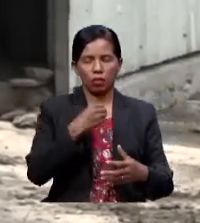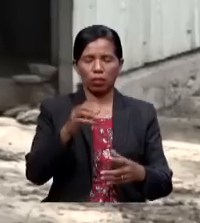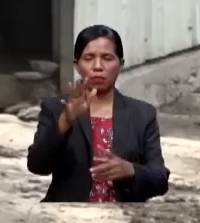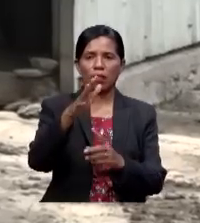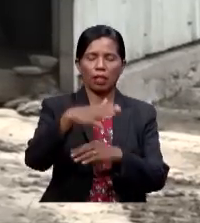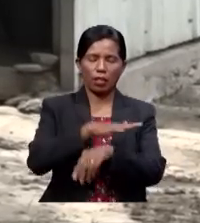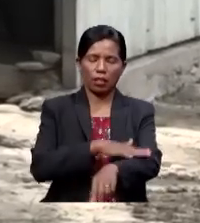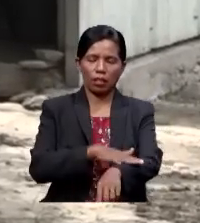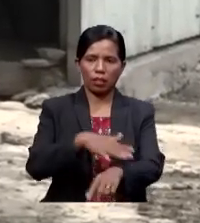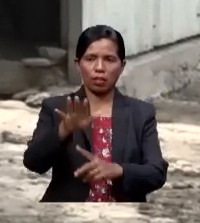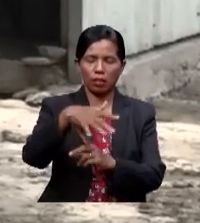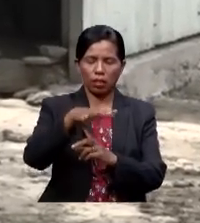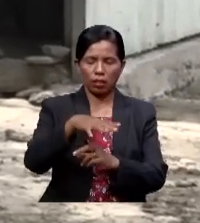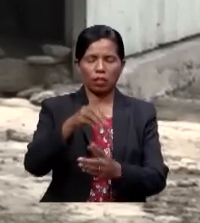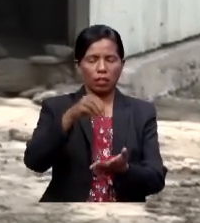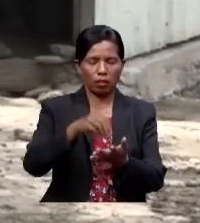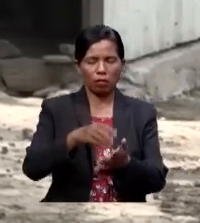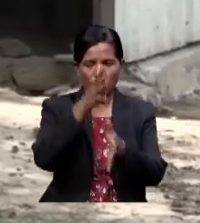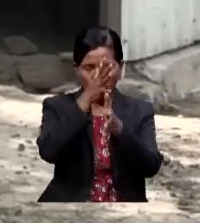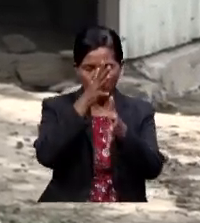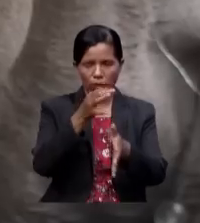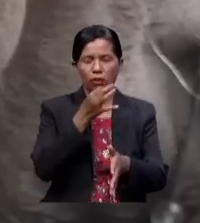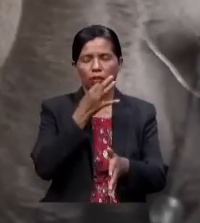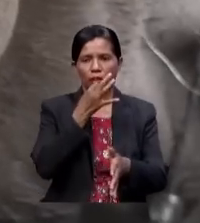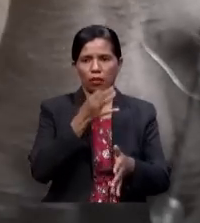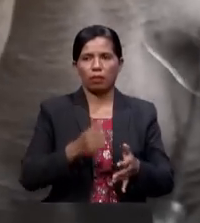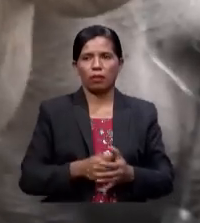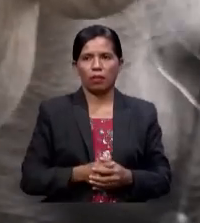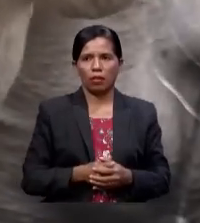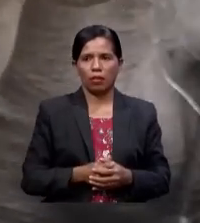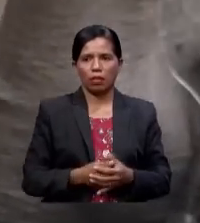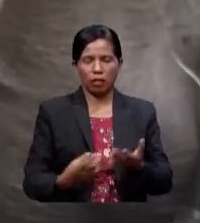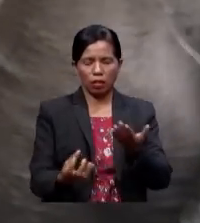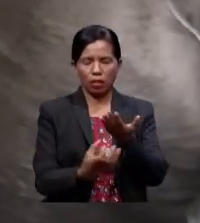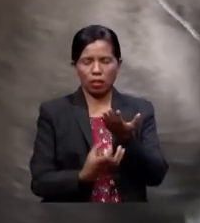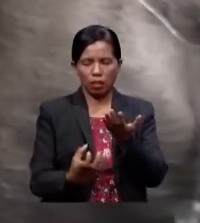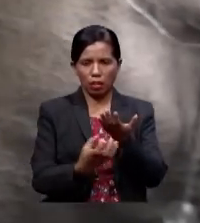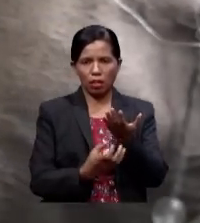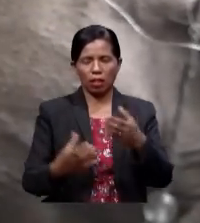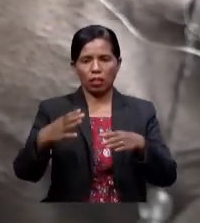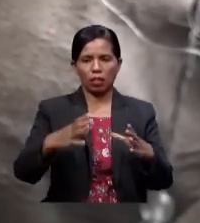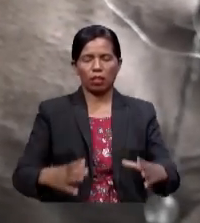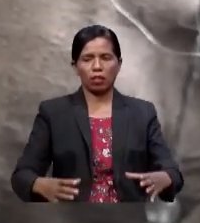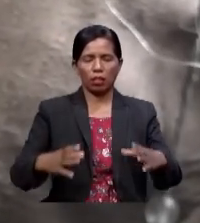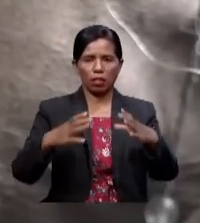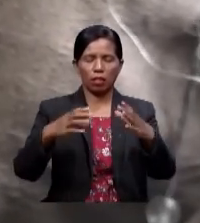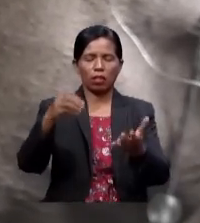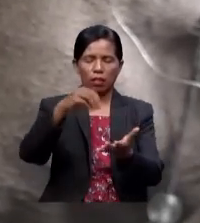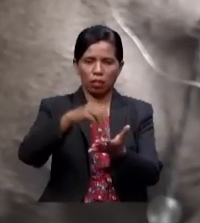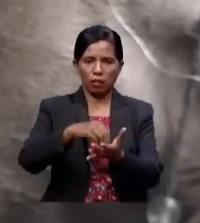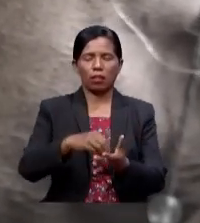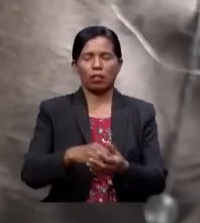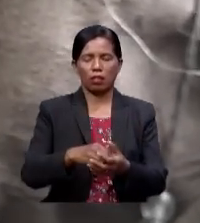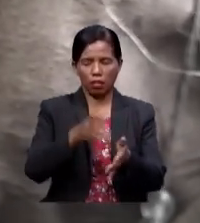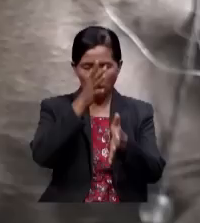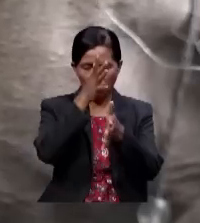Be, tahu katus hang tu. Katus niem nih hang nih firik nih ting sana nih stabil lewa. To